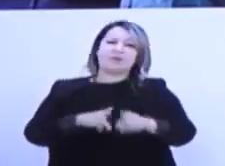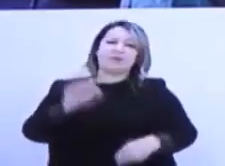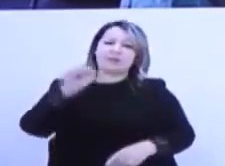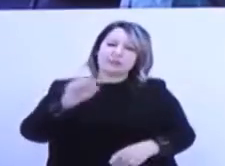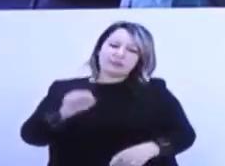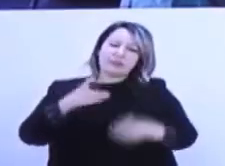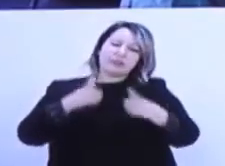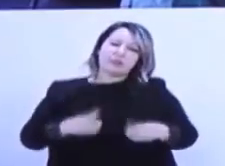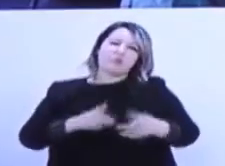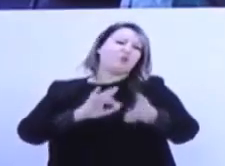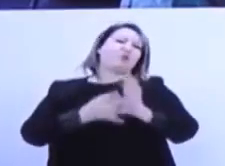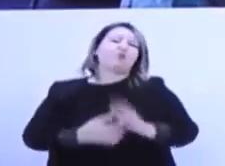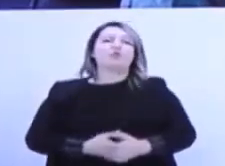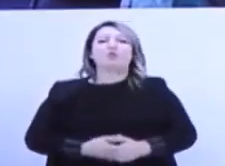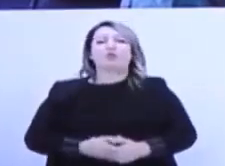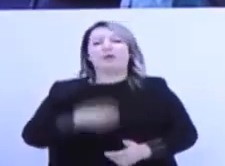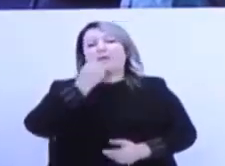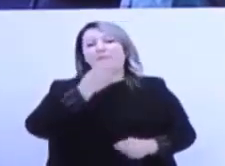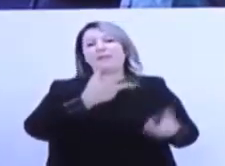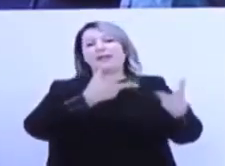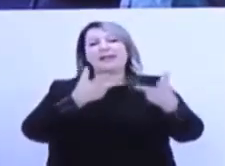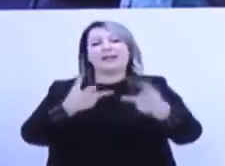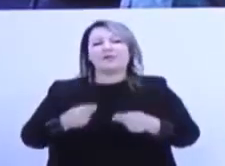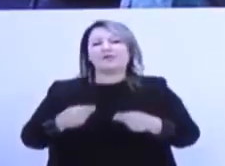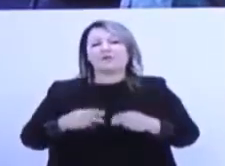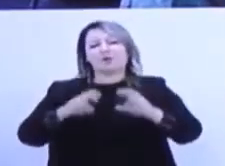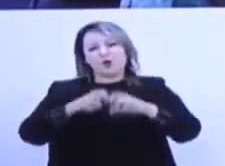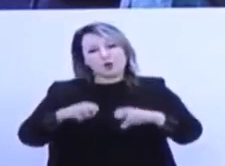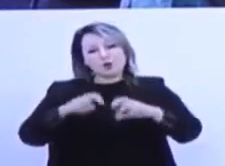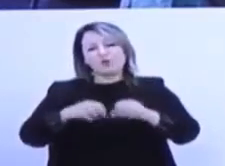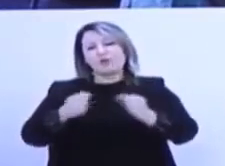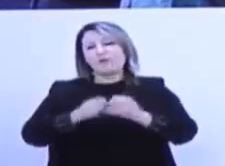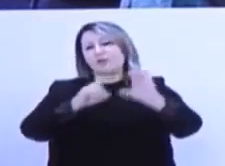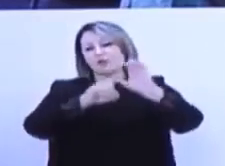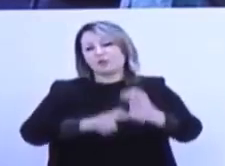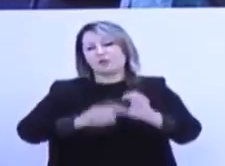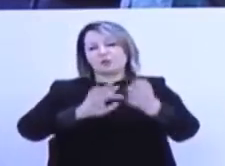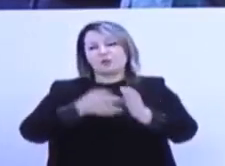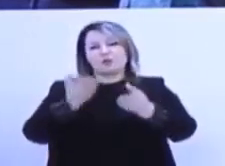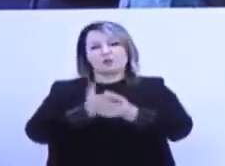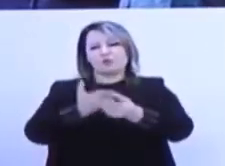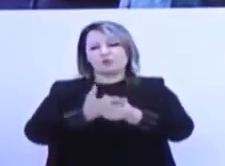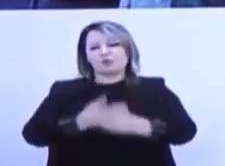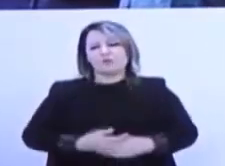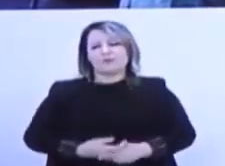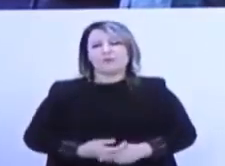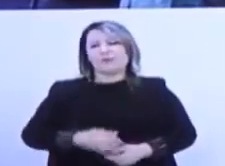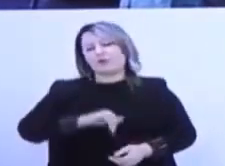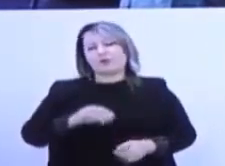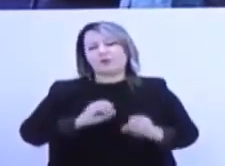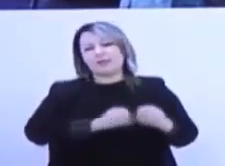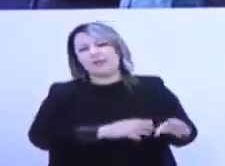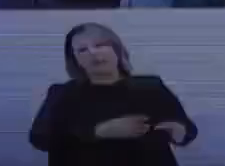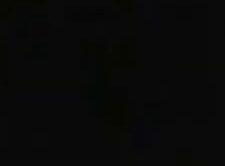توانا، يعني مرحبا بكم، وراح ندرسوا مع سوناطراك كل هذه الملفات، وراح نخلوا ولا ملف